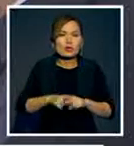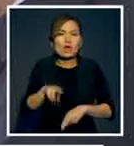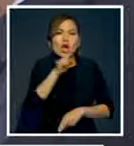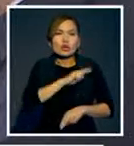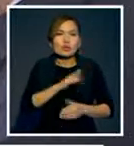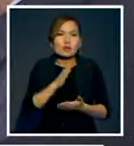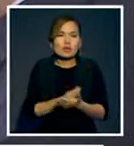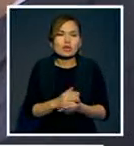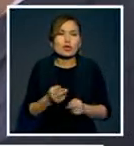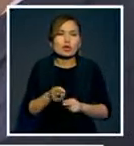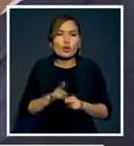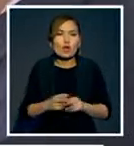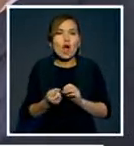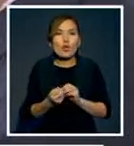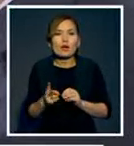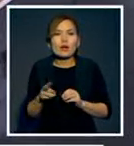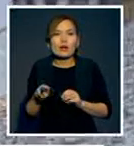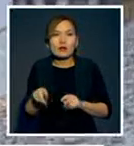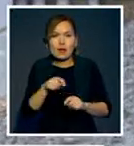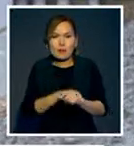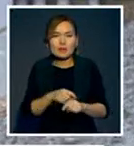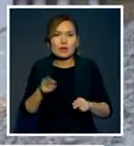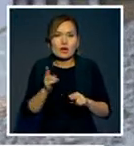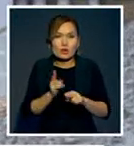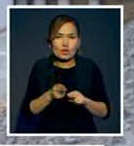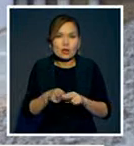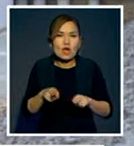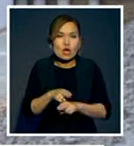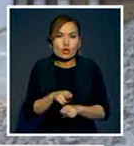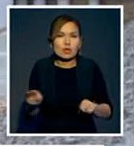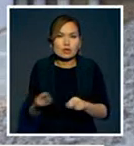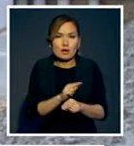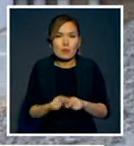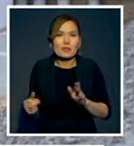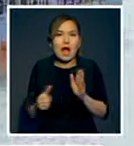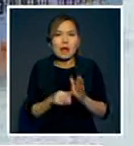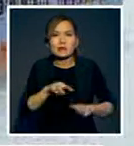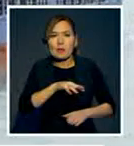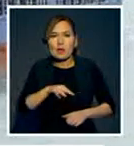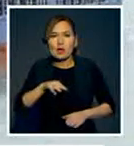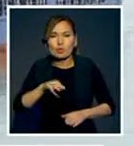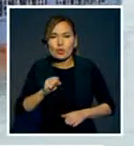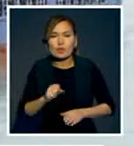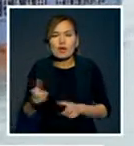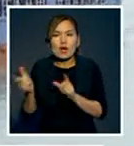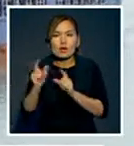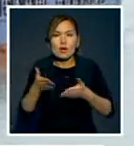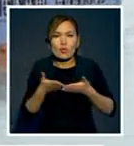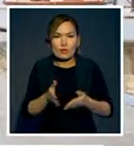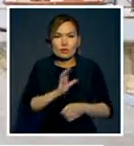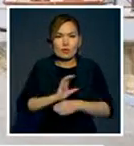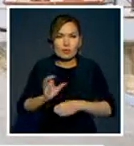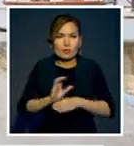жұмыс орны ашылған портта 12 шақырым темір жол тартылды. Ендігі меже жылына 6 миллион тоннаға дейін жүк өткізу.